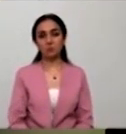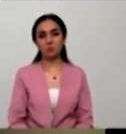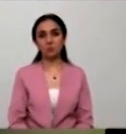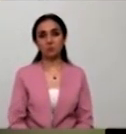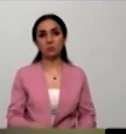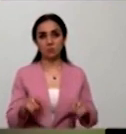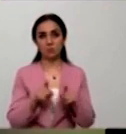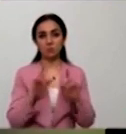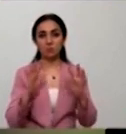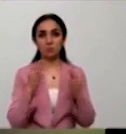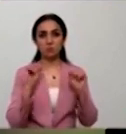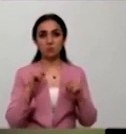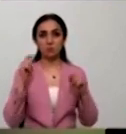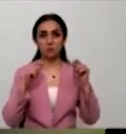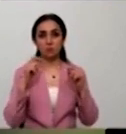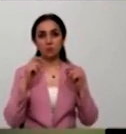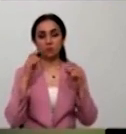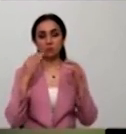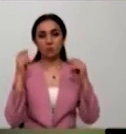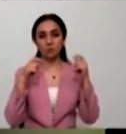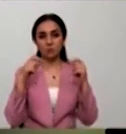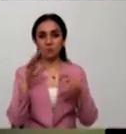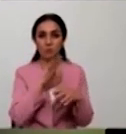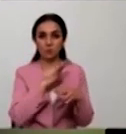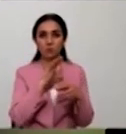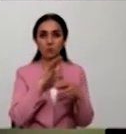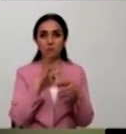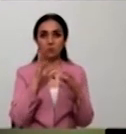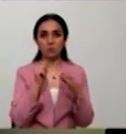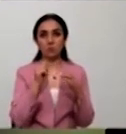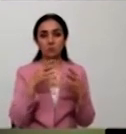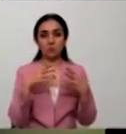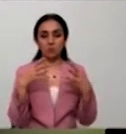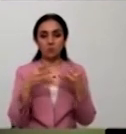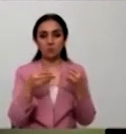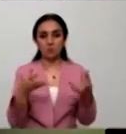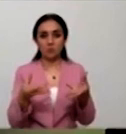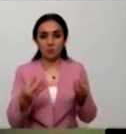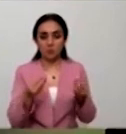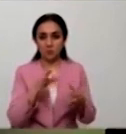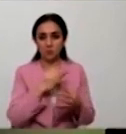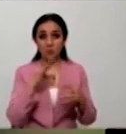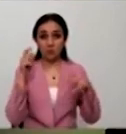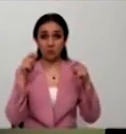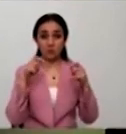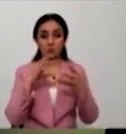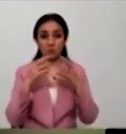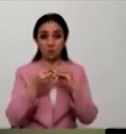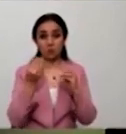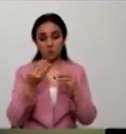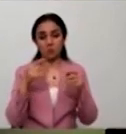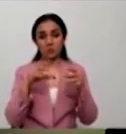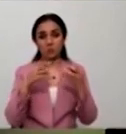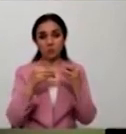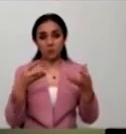Masalan, birgalikda ro'y beradigan hodisalarga yomg'ir yog'di va yer xol bo'ldi. Yomg'ir yog'ishi natijasida yerlar,